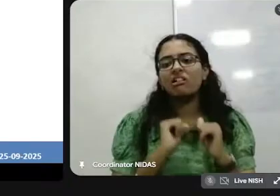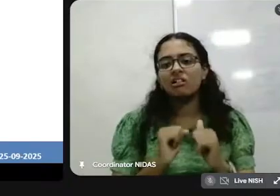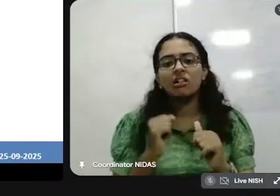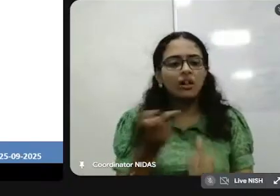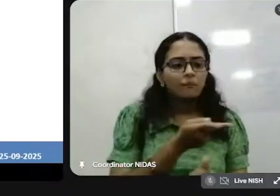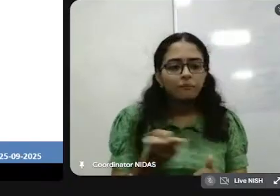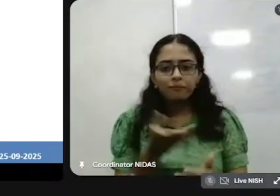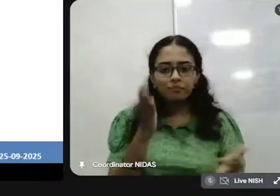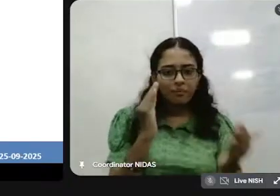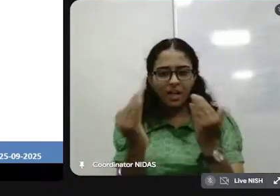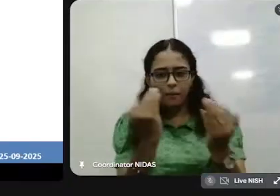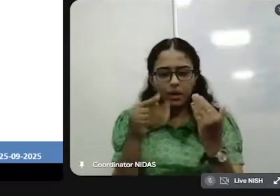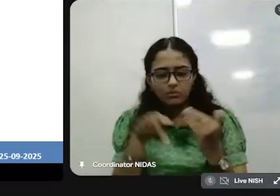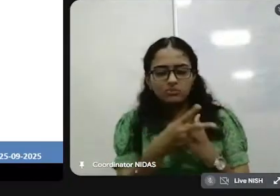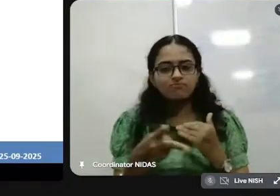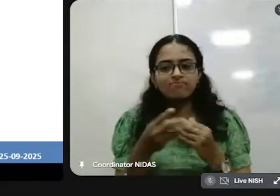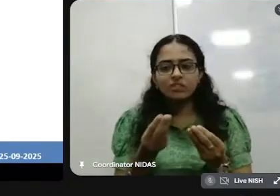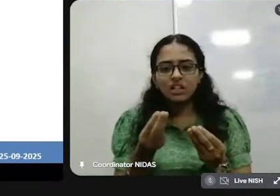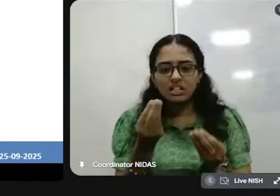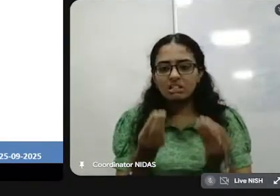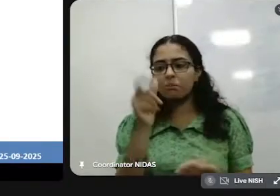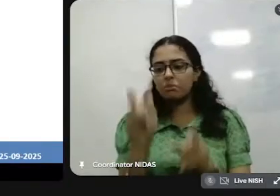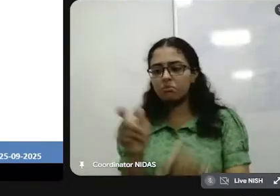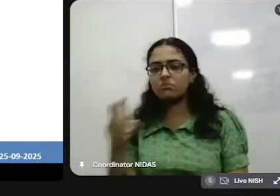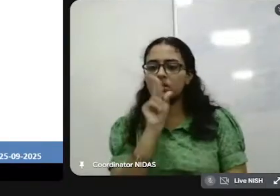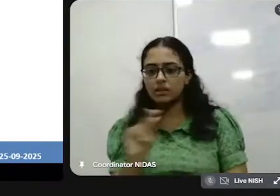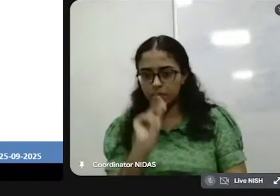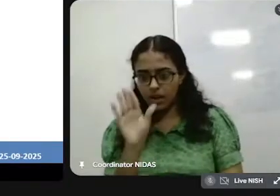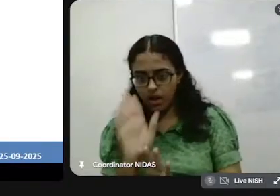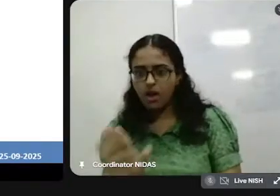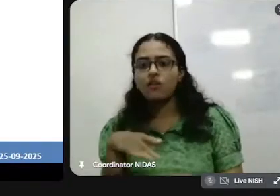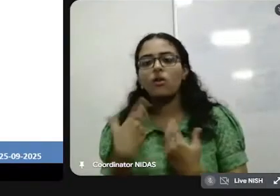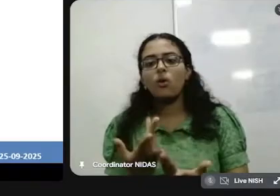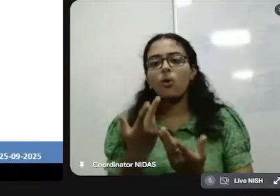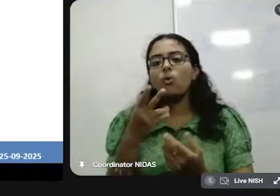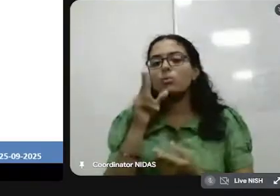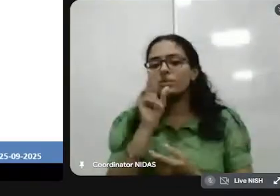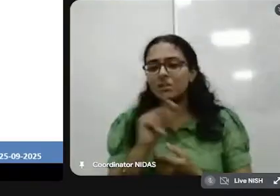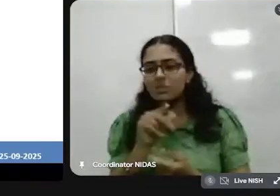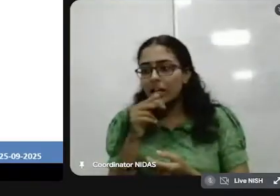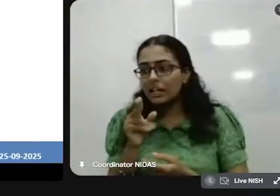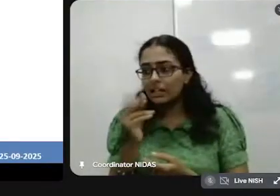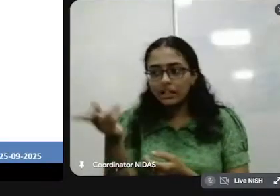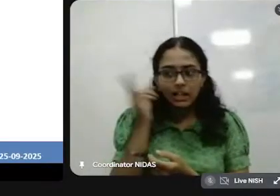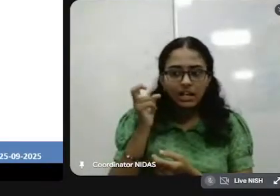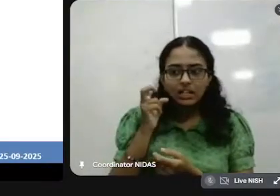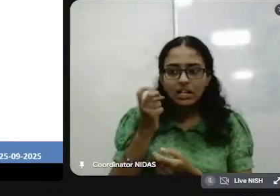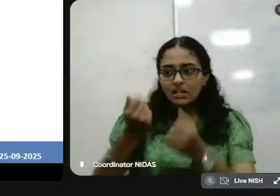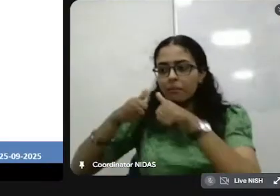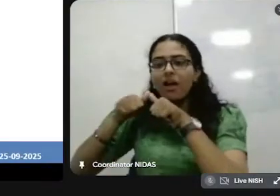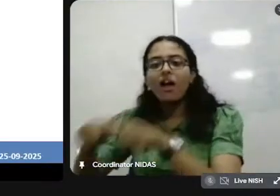കമ്പൈൻ ചെയ്തിട്ടുള്ള രീതിയിൽ വരുന്നത് സംസാരിക്കാനുള്ള ബുദ്ധിമുട്ടുകൾ കാണും, കോംപ്രിഹെൻഷൻ അതായത് മനസ്സിലാക്കാനുള്ള ബുദ്ധിമുട്ടുകൾ